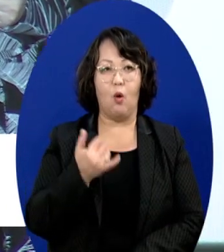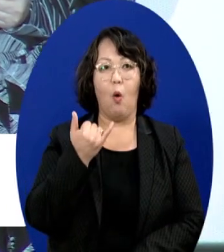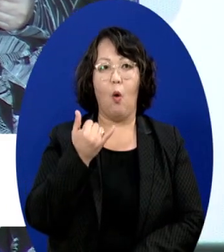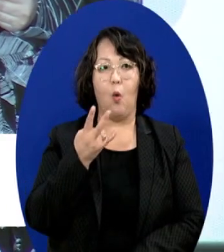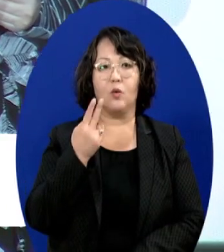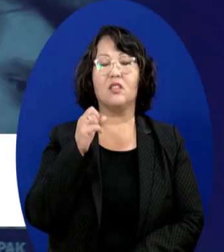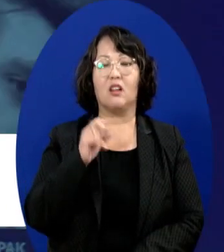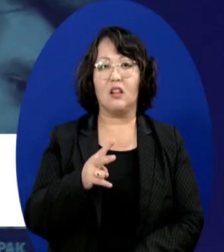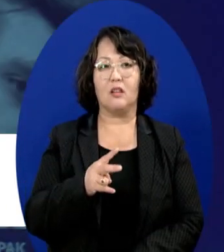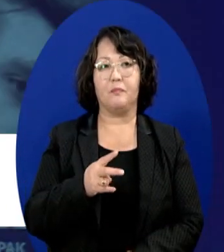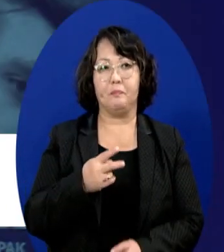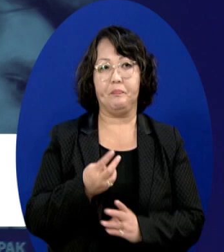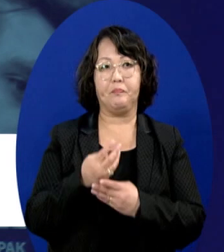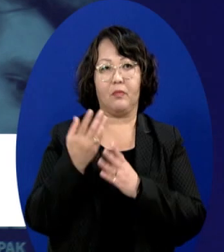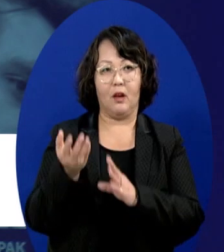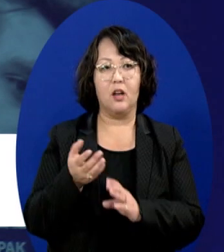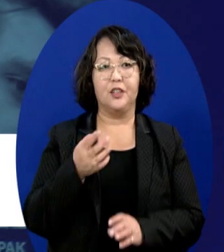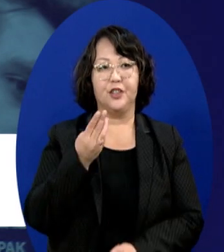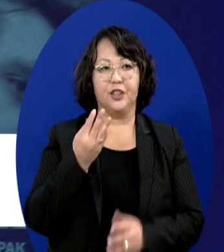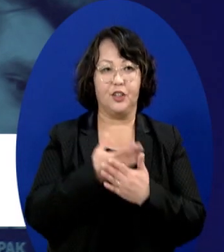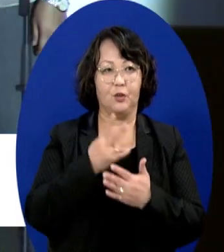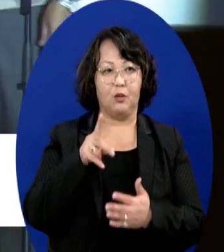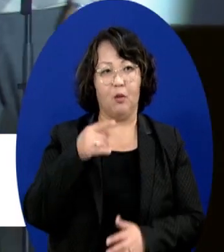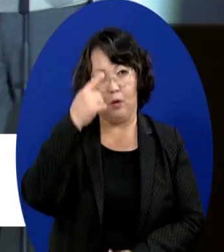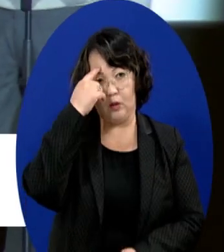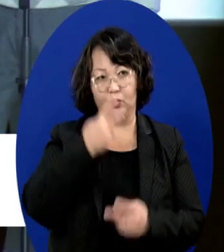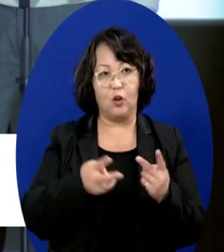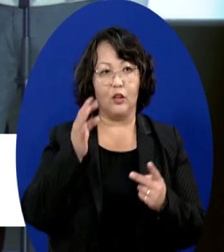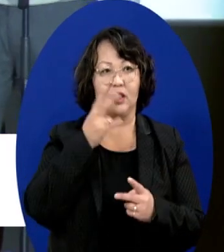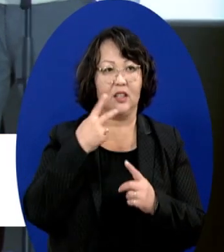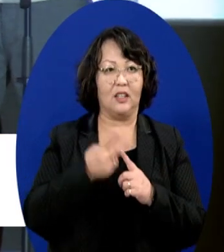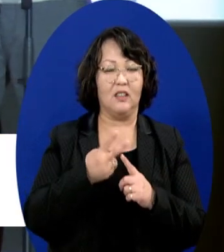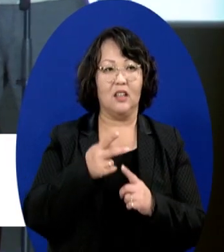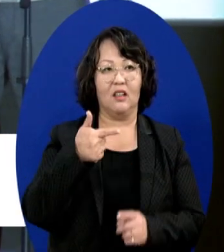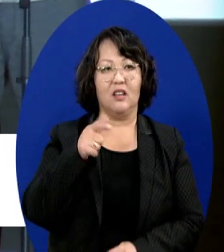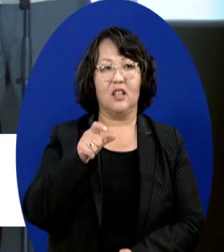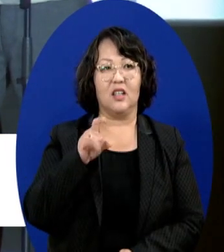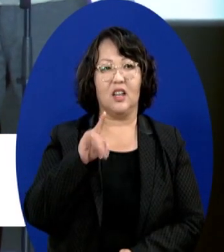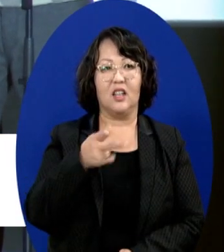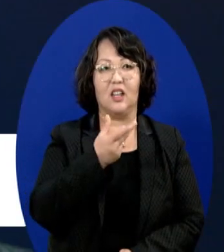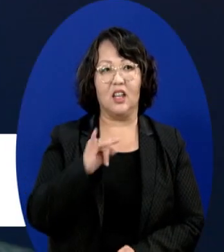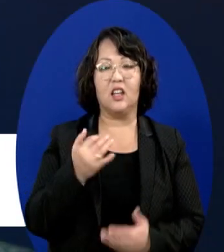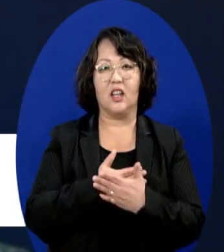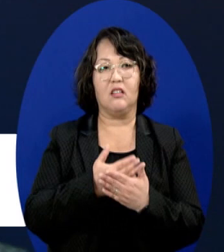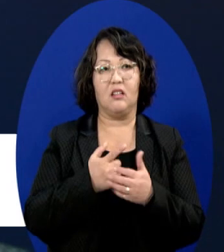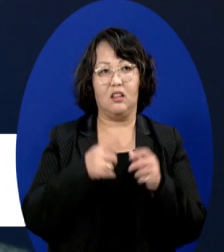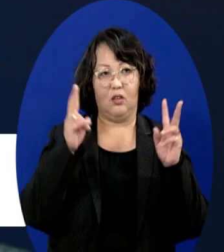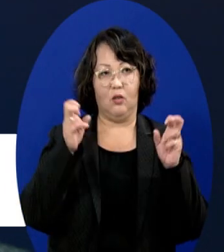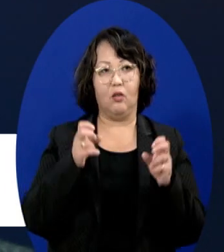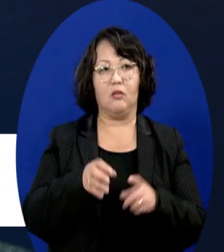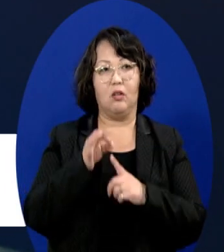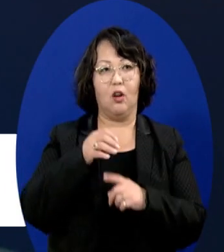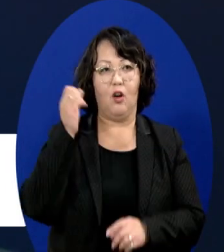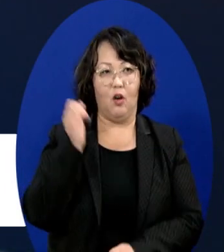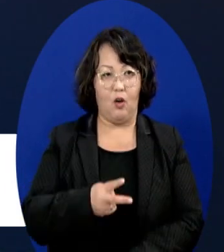авлаа. Мөн шилдэг кино зохиол номинацыг Монголын үндэсний олон нийтийн телевизийн бүтээл Гэргий уран сайхны кино хүртлээ. Одоо би 2 дахь удаа